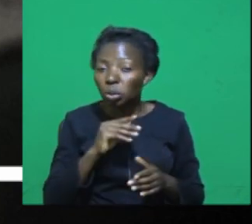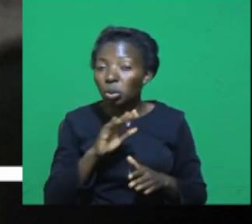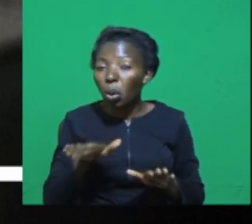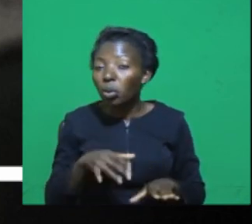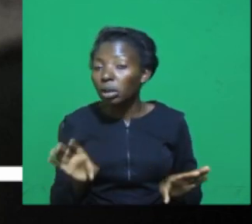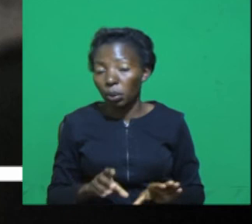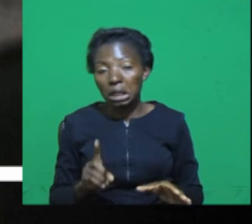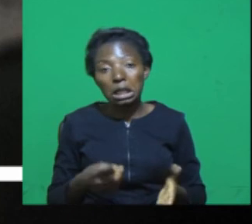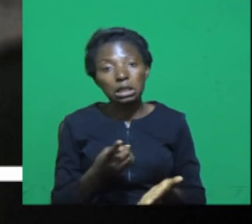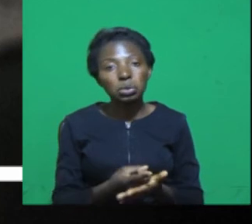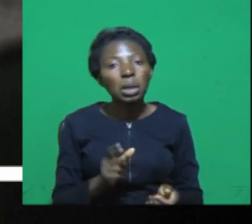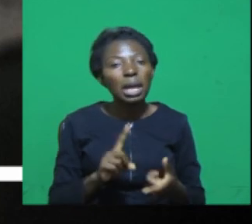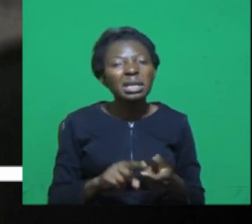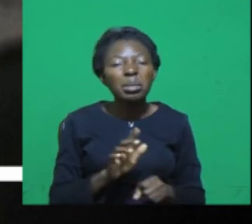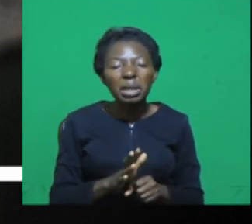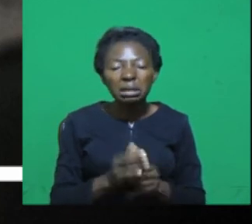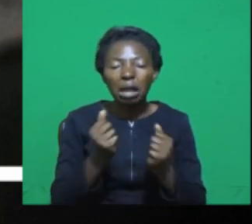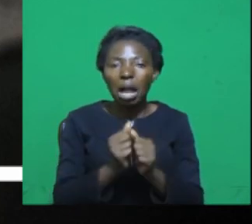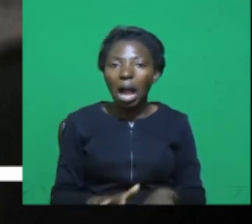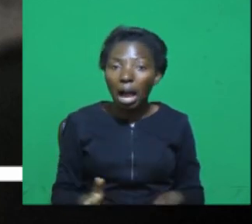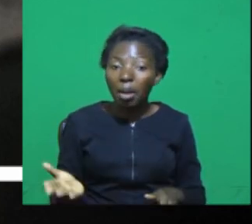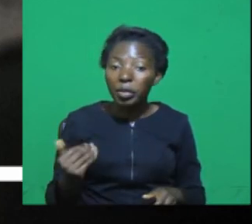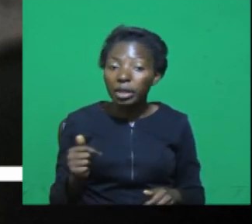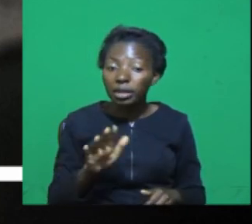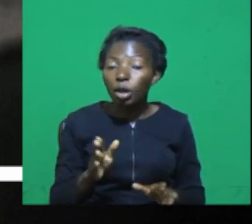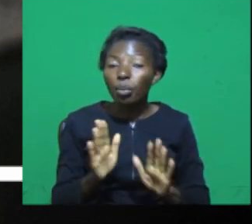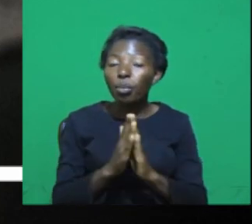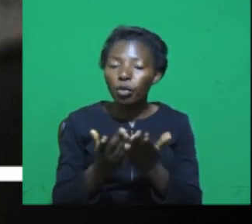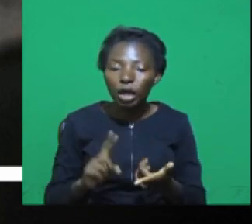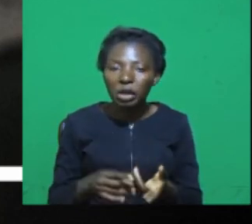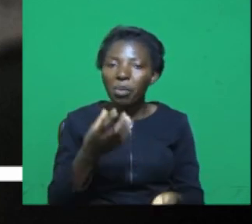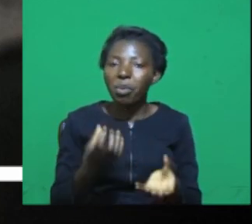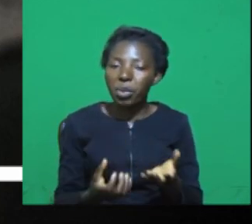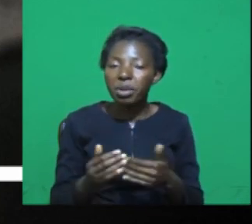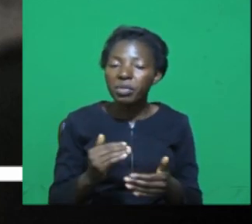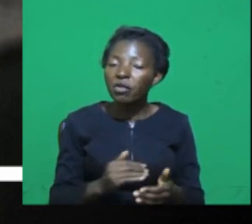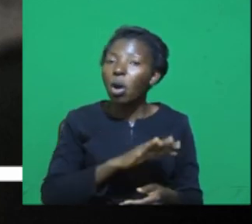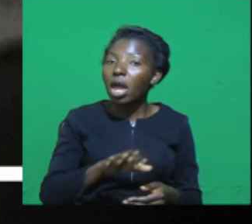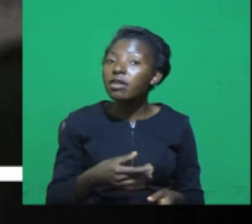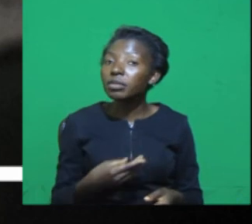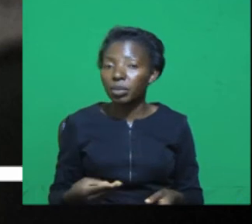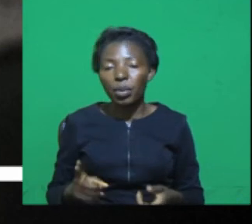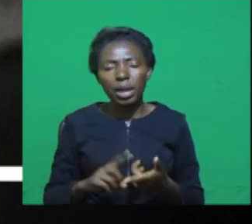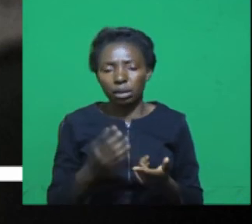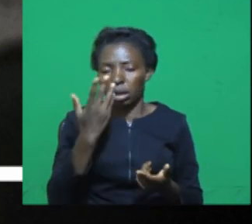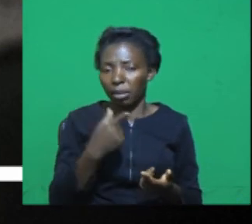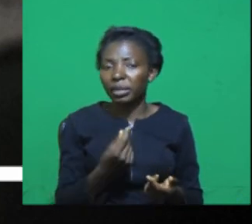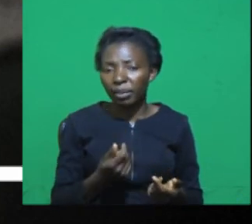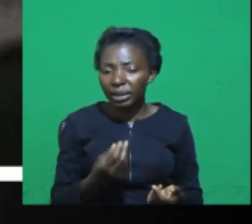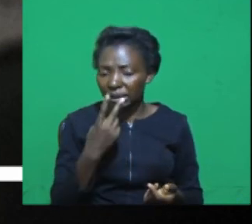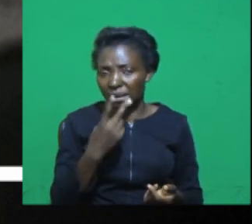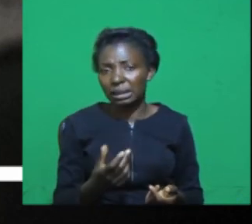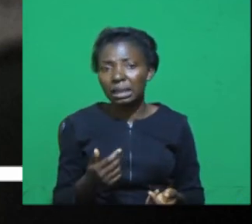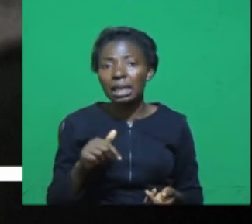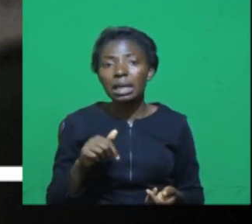Navamwe vazhinji vaiita un'anga vakaunganidza bhuku dzavo vakadzipisa pamberi pavose, vakaverenga mutengo wadzo vakawana